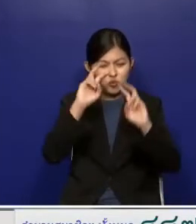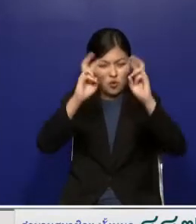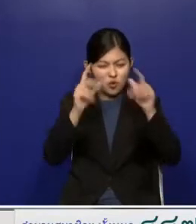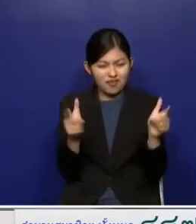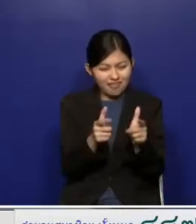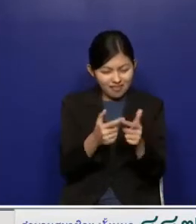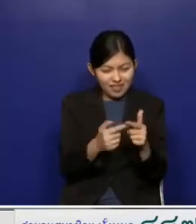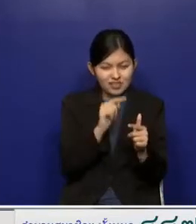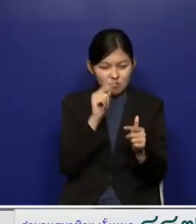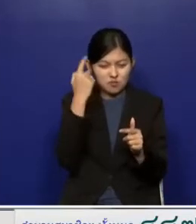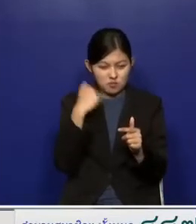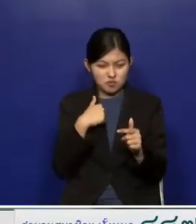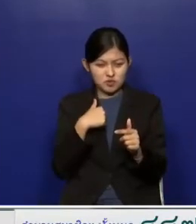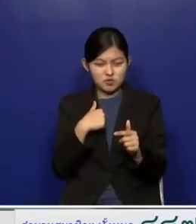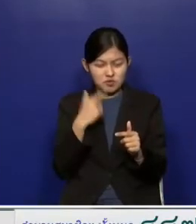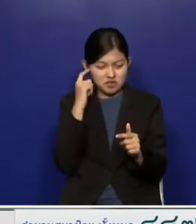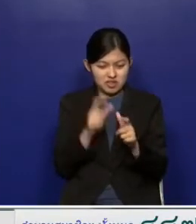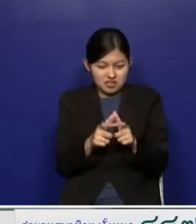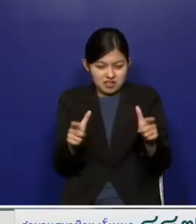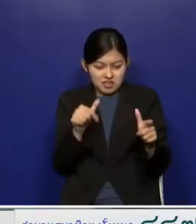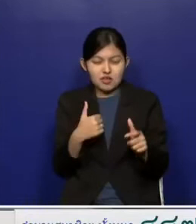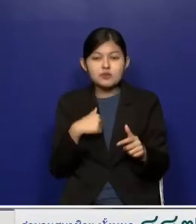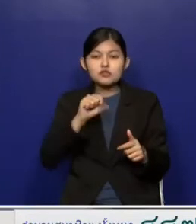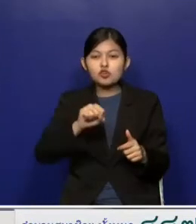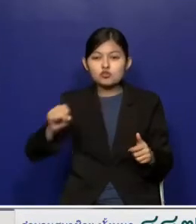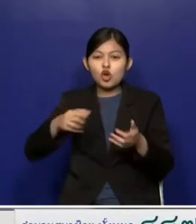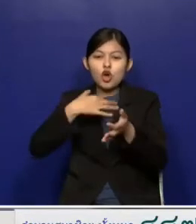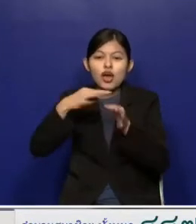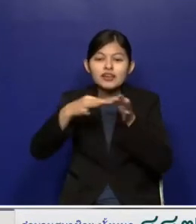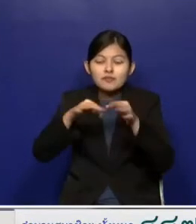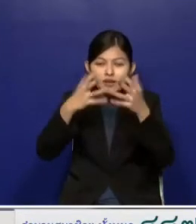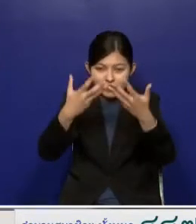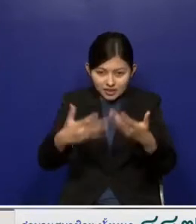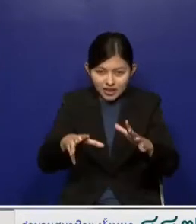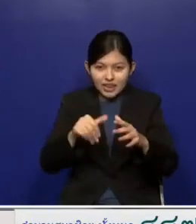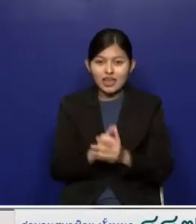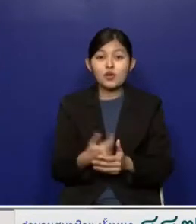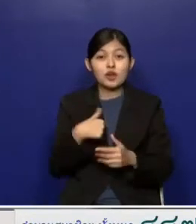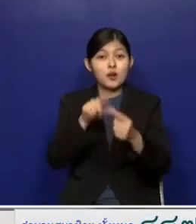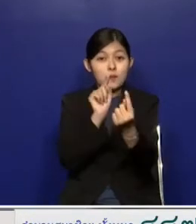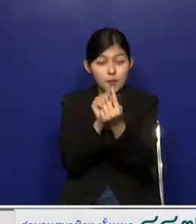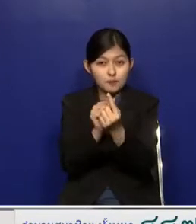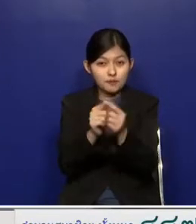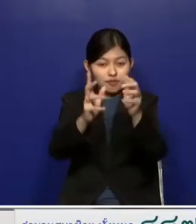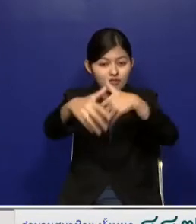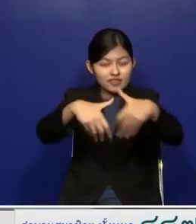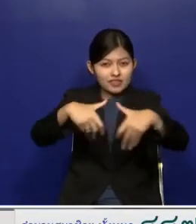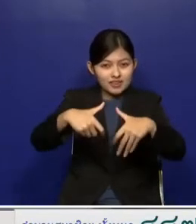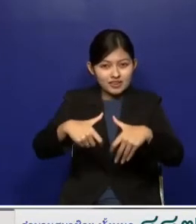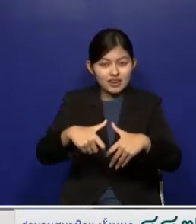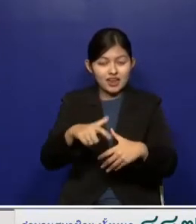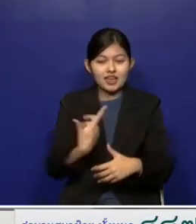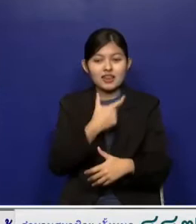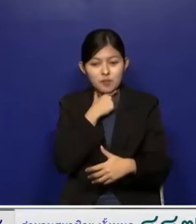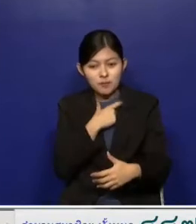ผมคดวามัเปประเด็นใหญ่เหืกันมีสอสออภิปรายไปแล้วก็คือที่ท่านไปพบพี่น้องนะครับที่เปกลุมชาติพัน